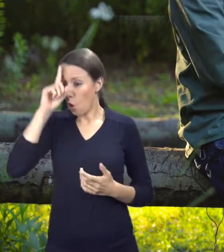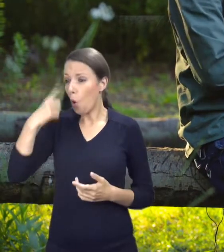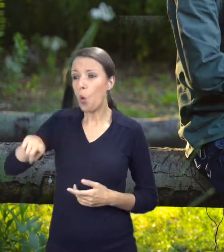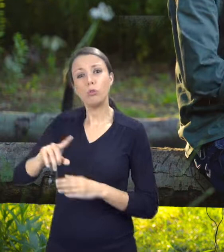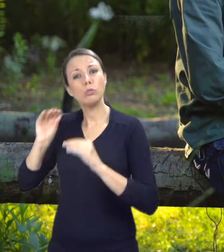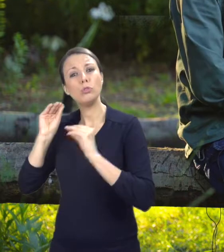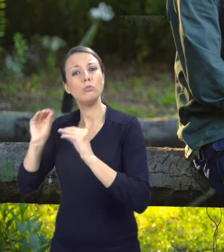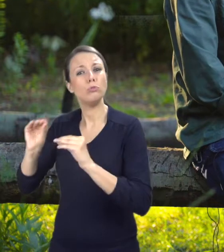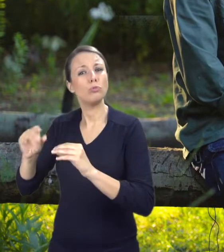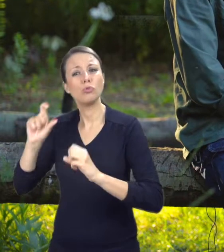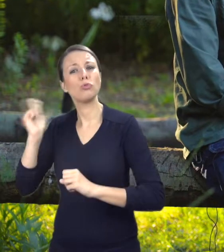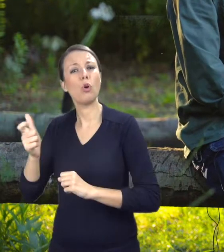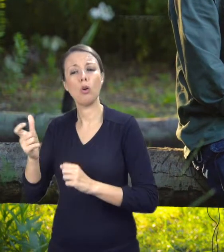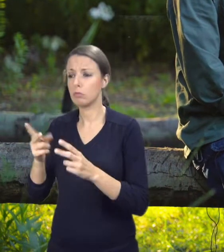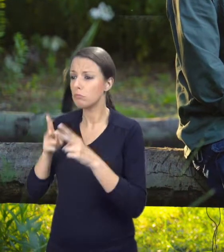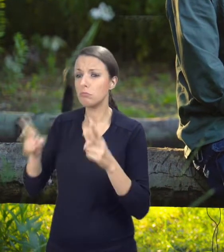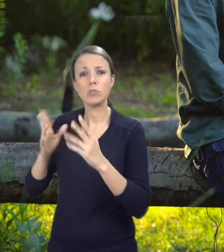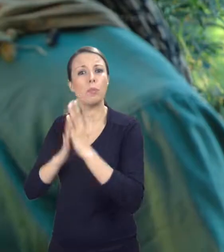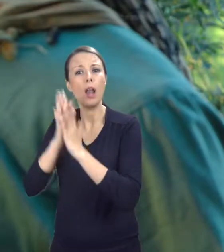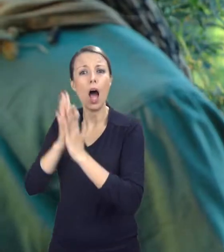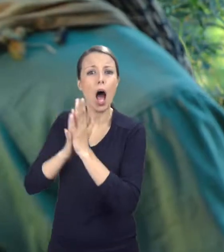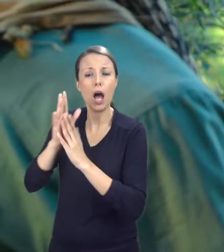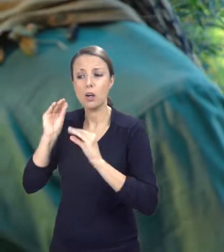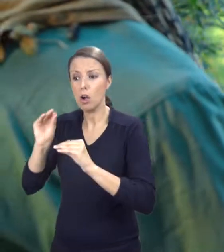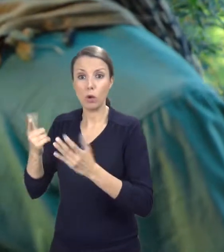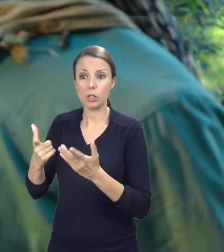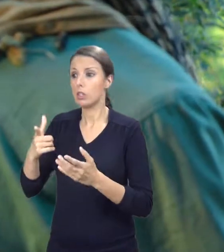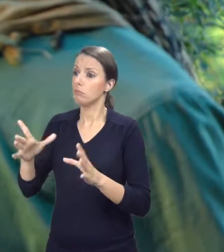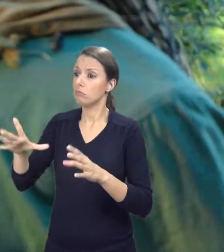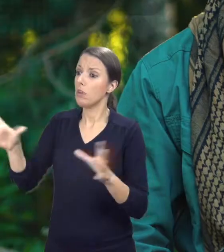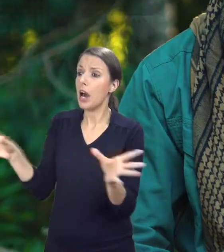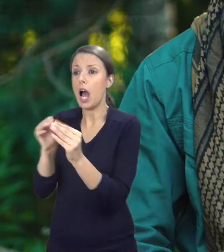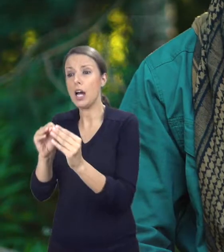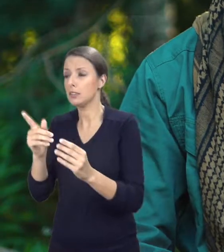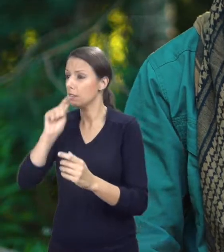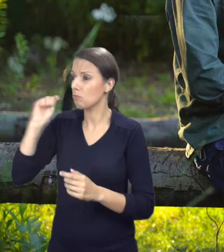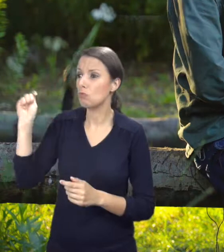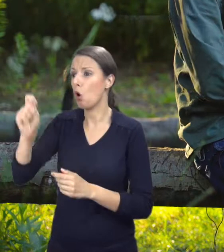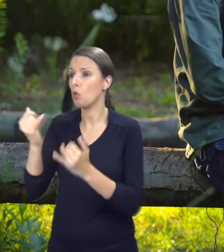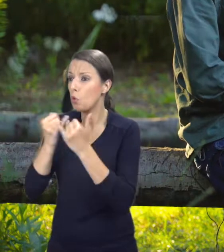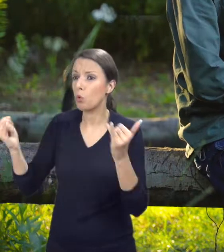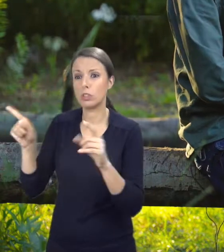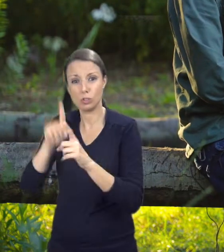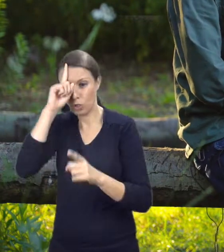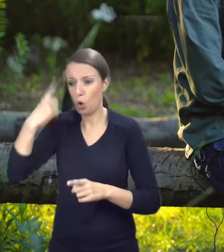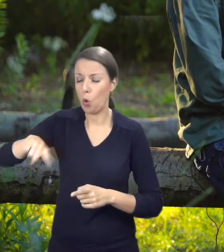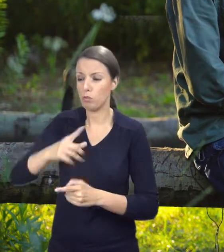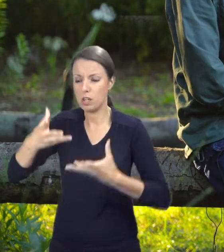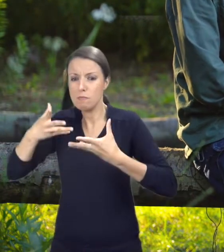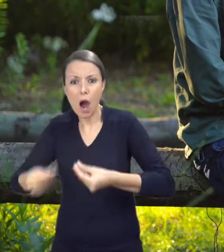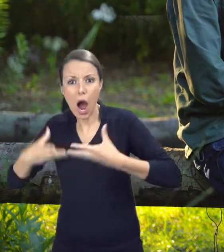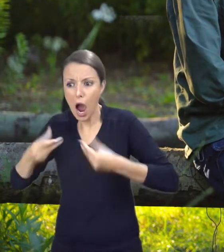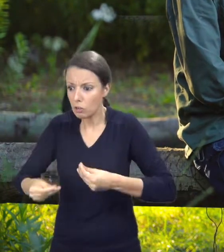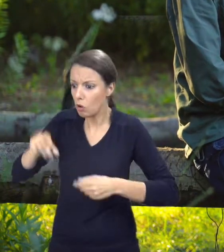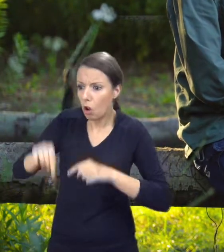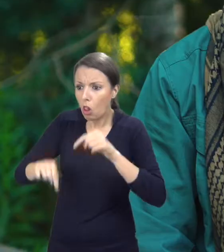zabierasz ludzi do lasu i po prostu robisz im jedną wielką przygodę, mają chodzić po bagnach, kopać studnie,